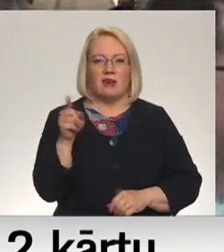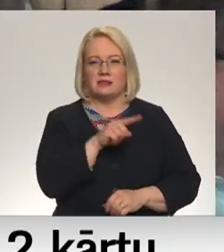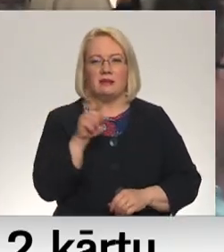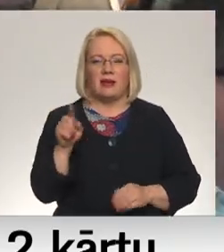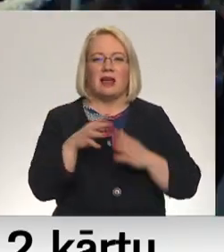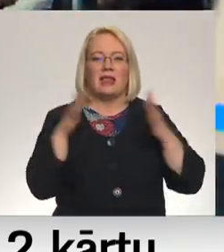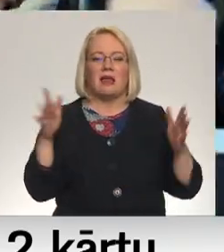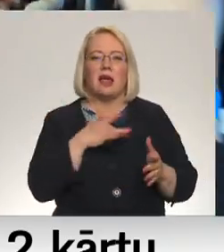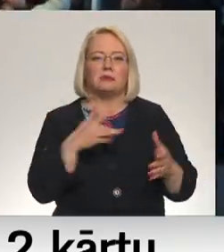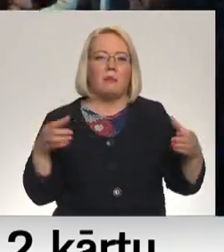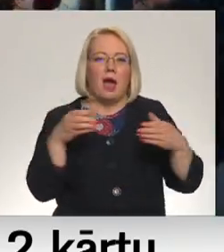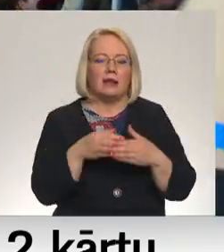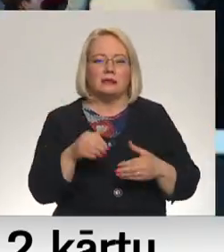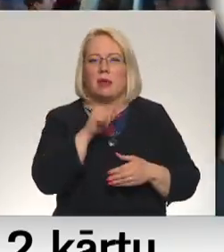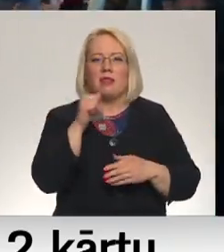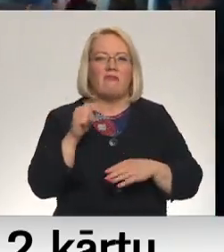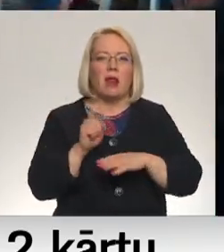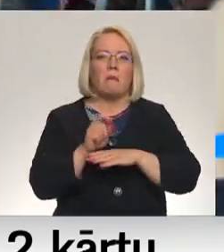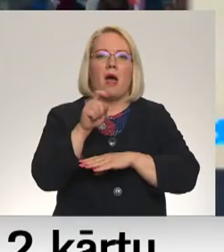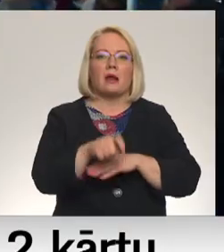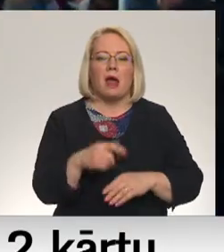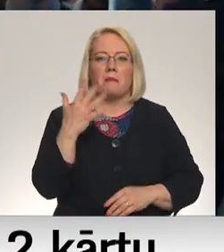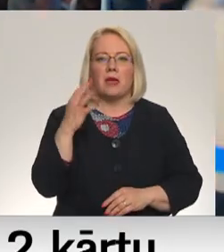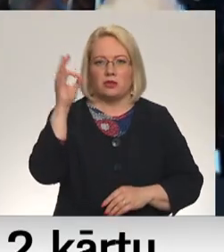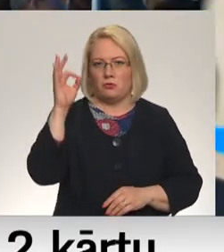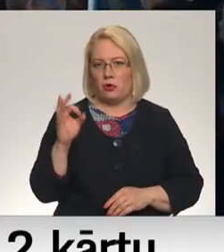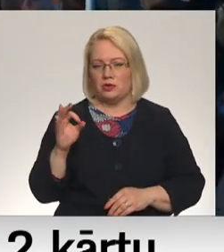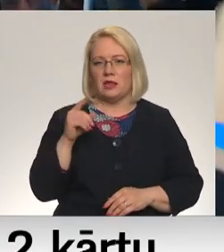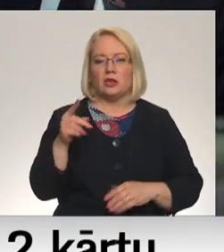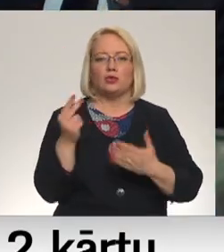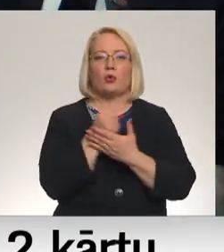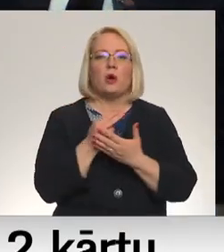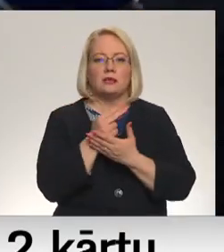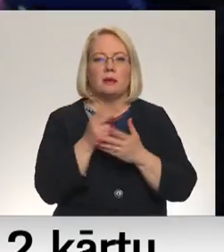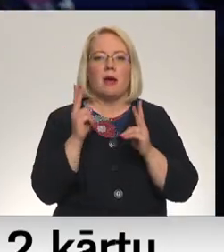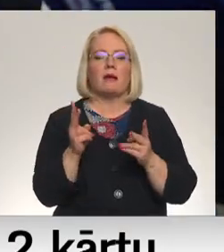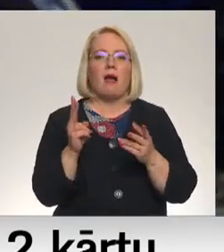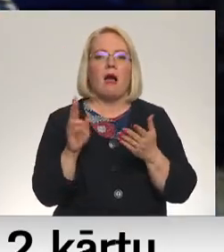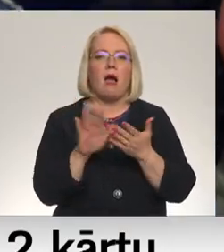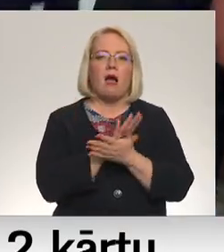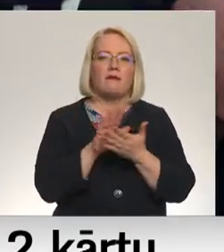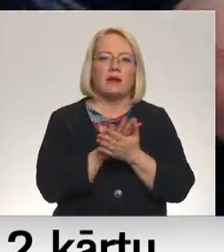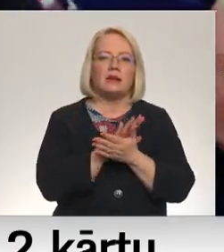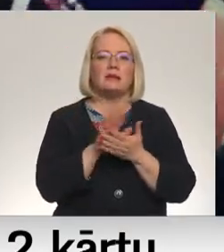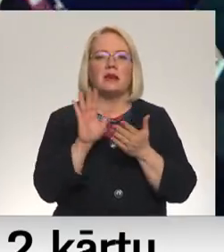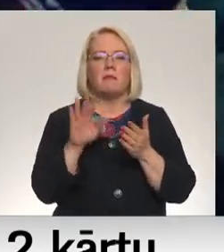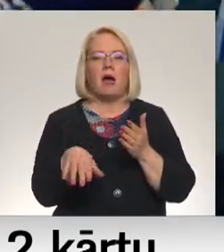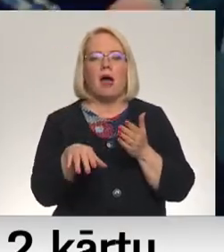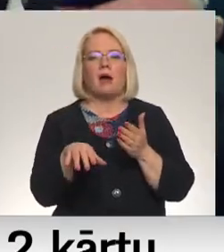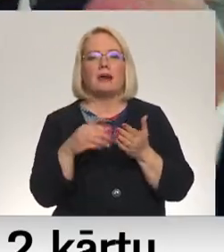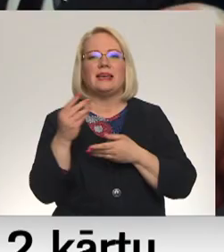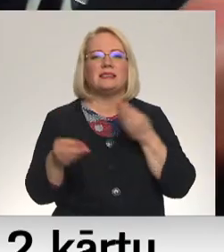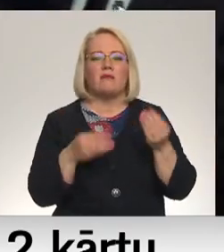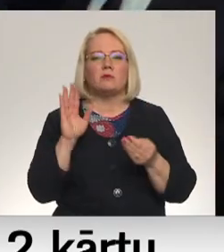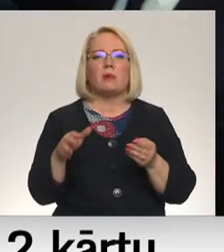kandidāti nav varējuši pārvarēt pat 5% barjeru, kas nozīmē, ka izdevumus par priekšvēlēšanu kampaņu viņiem neatmaksās. Bet tas